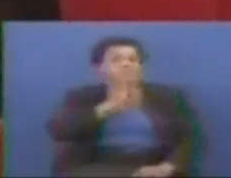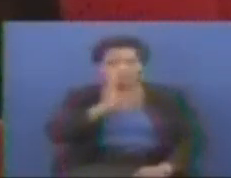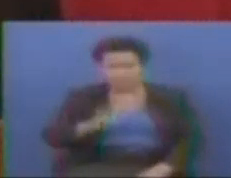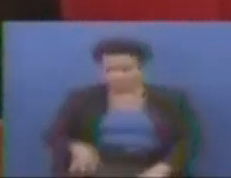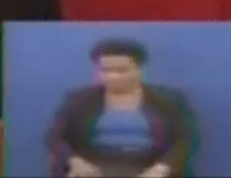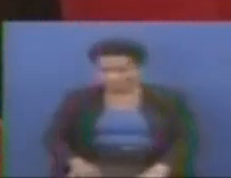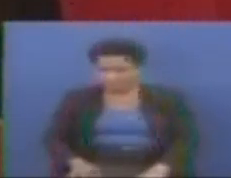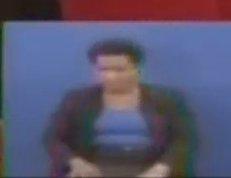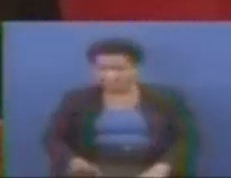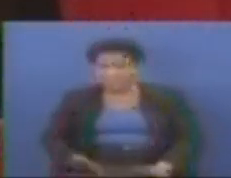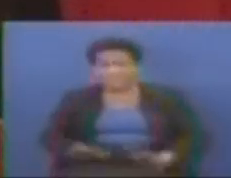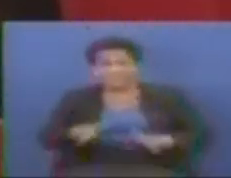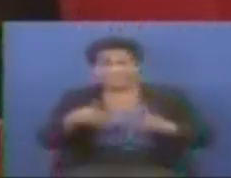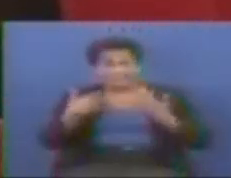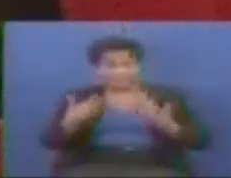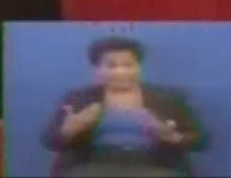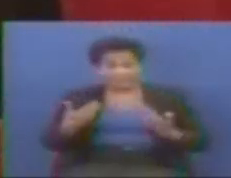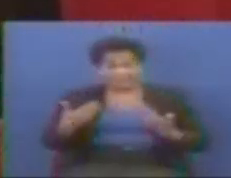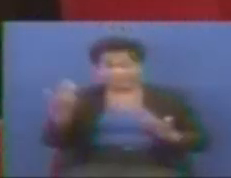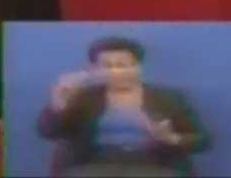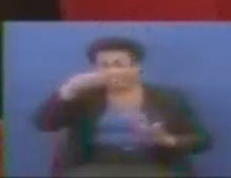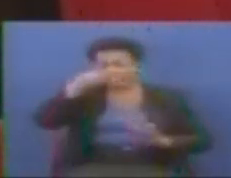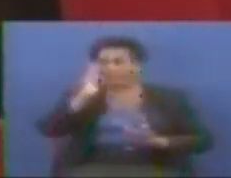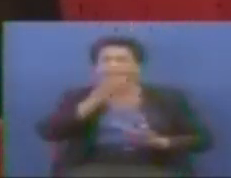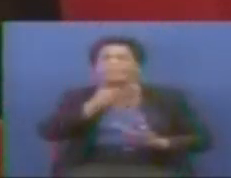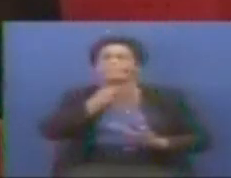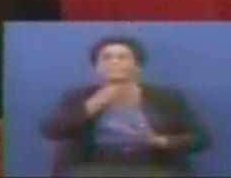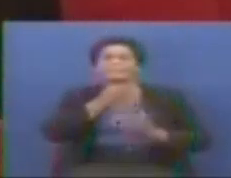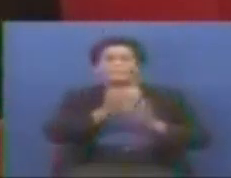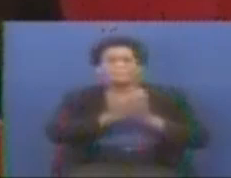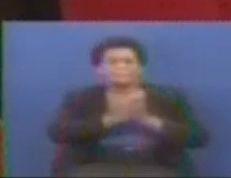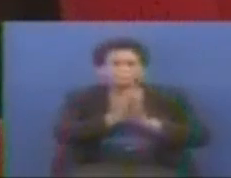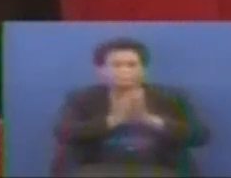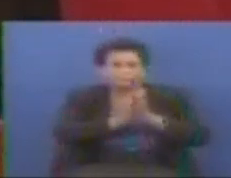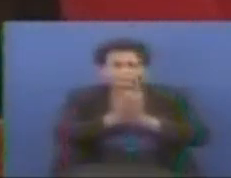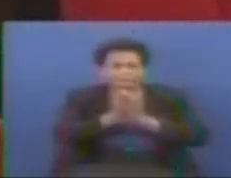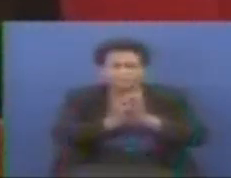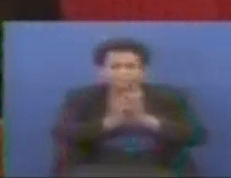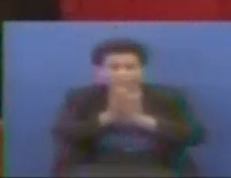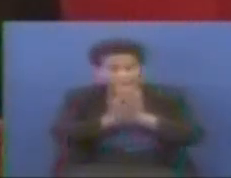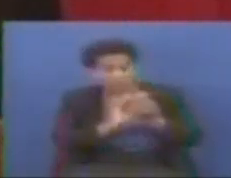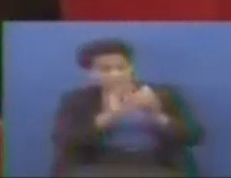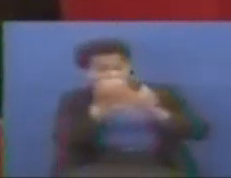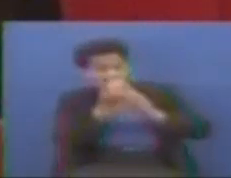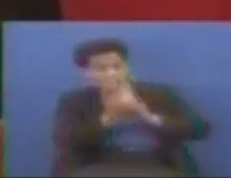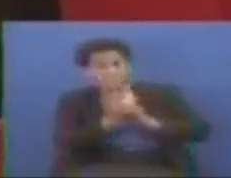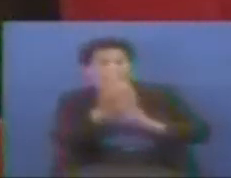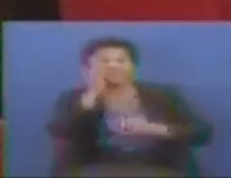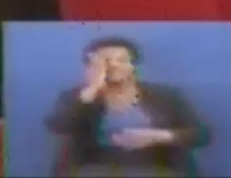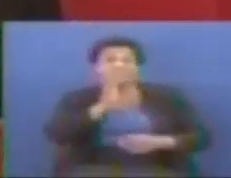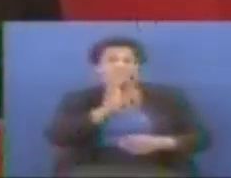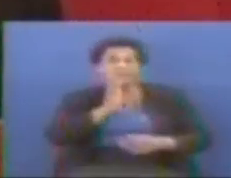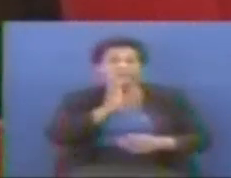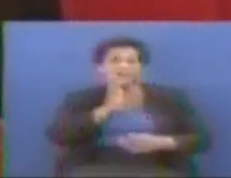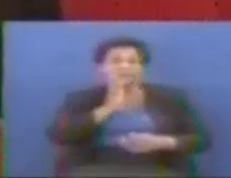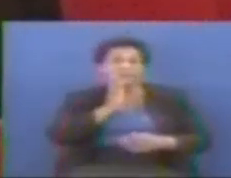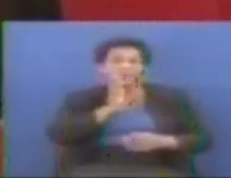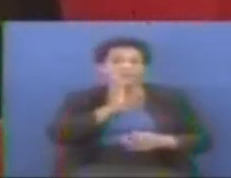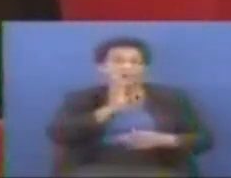yule aliyeathirika, kama ni kifo ama majeruhi,